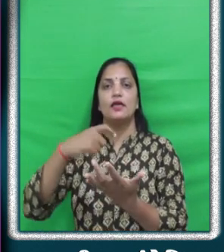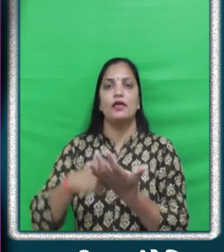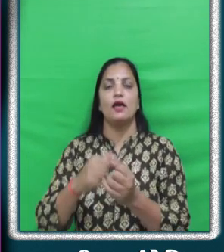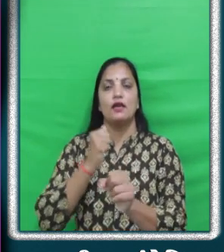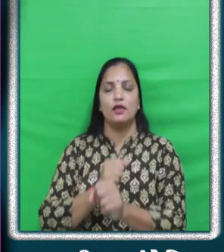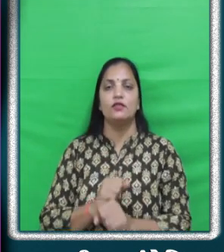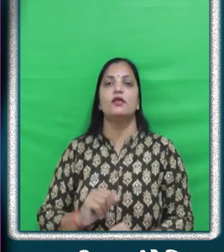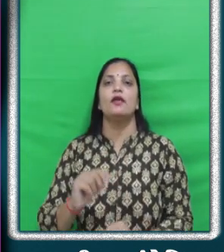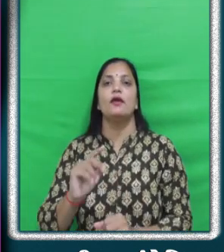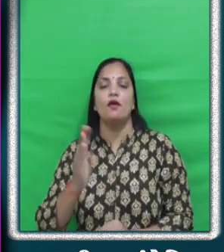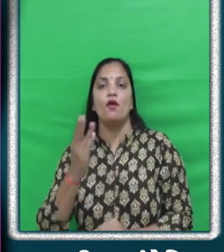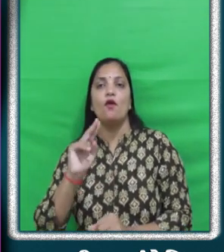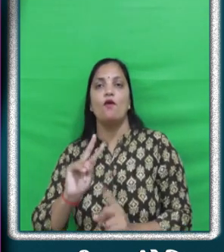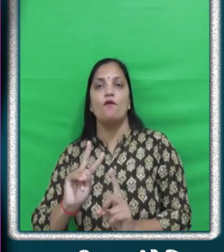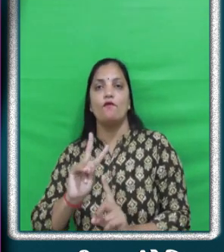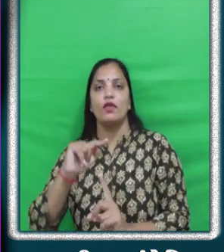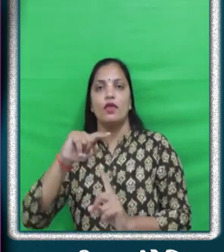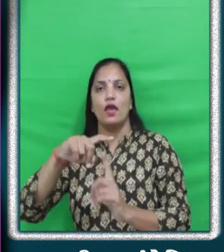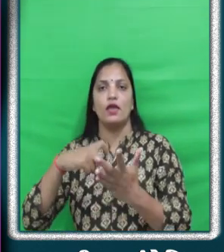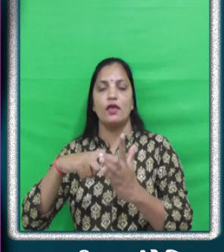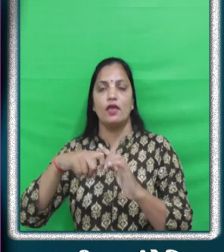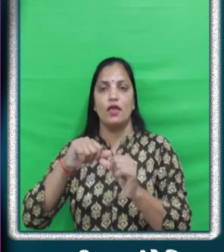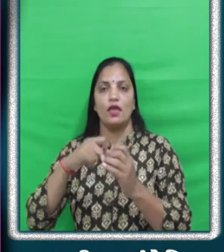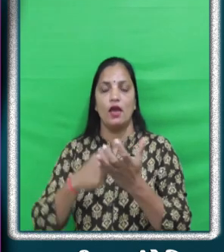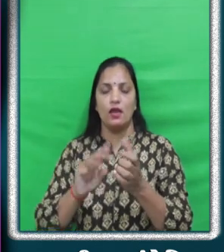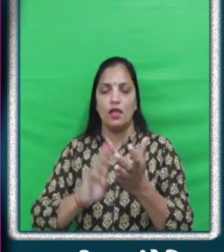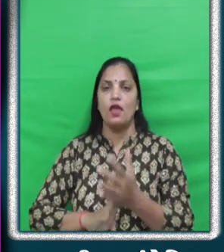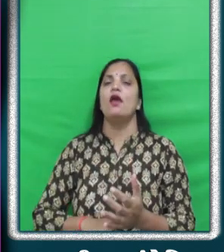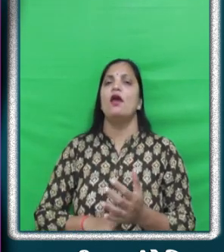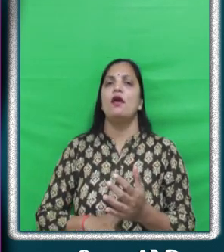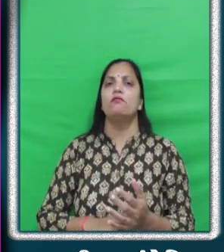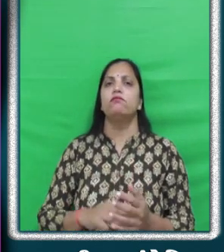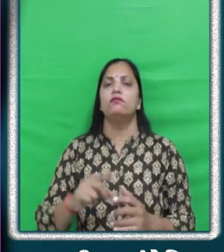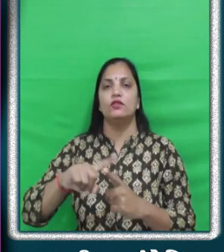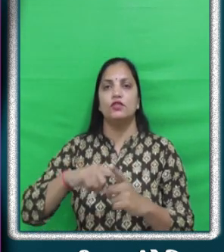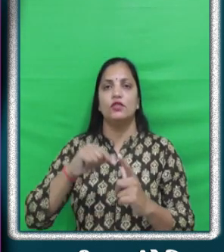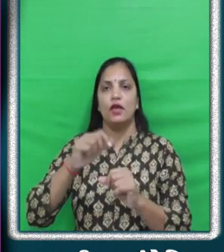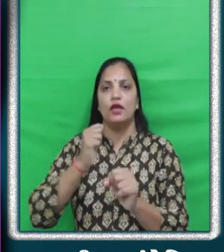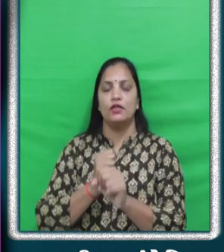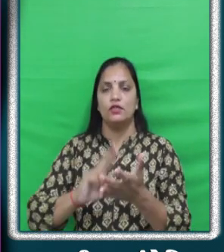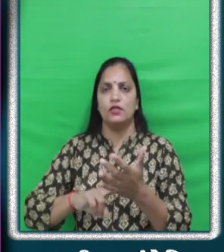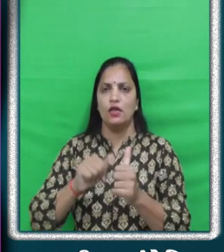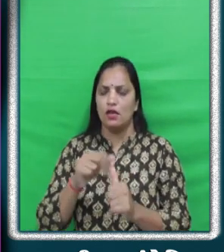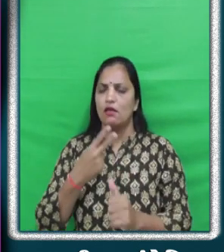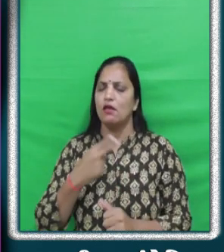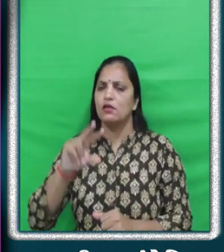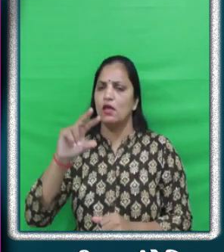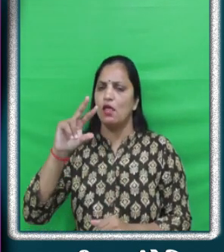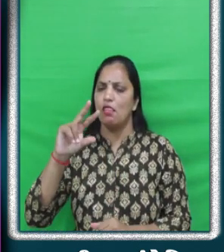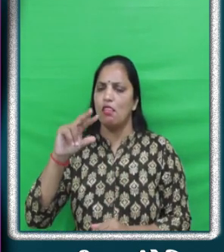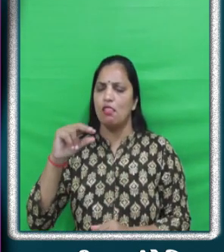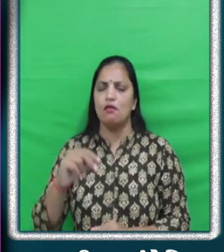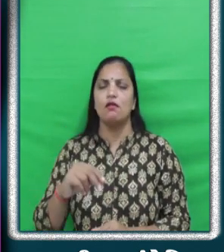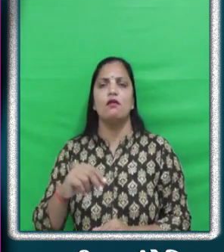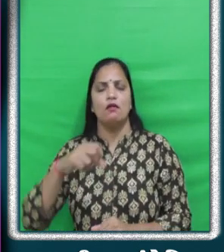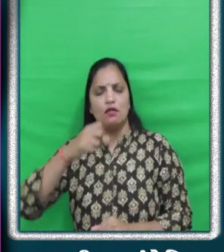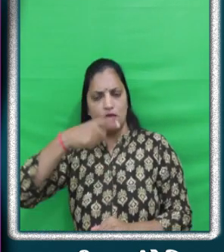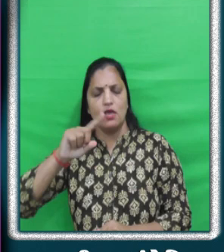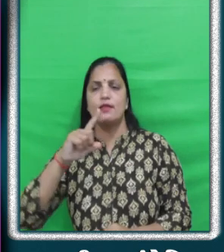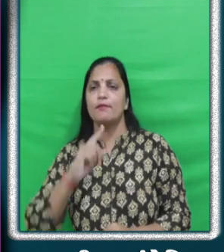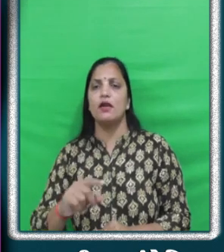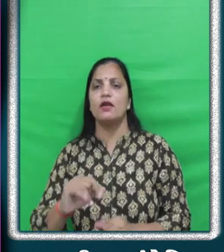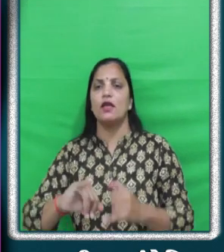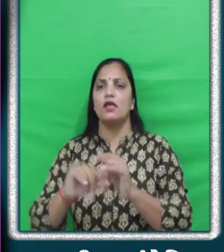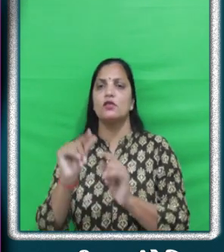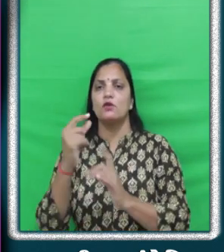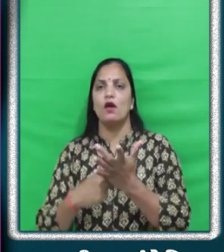છે યશ, વિક્રમ કહે છે યસ, જિજ્ઞા કહે છે યસ, આ સુરેશ કેમ નો કહે છે, ગૃહકાર્ય નથી કર્યું તો આજે કરી લે, બરોબર